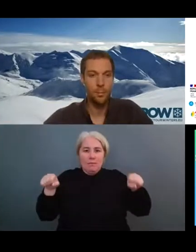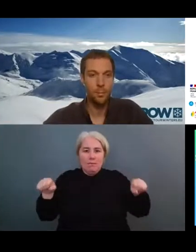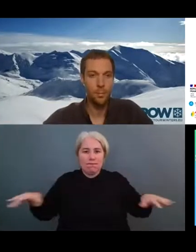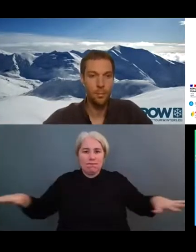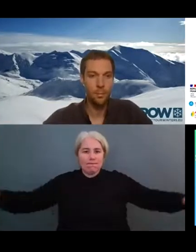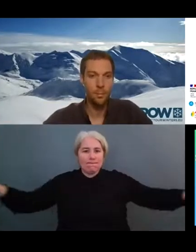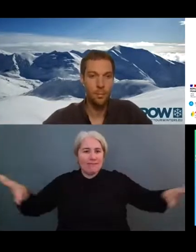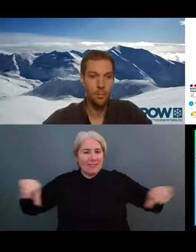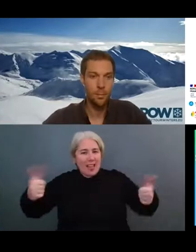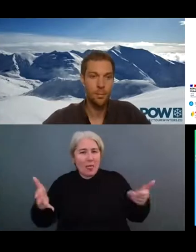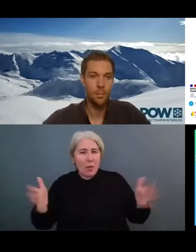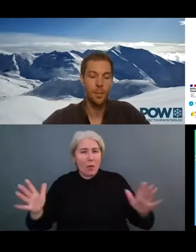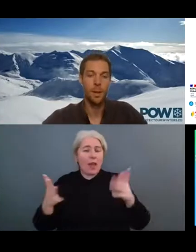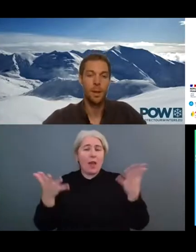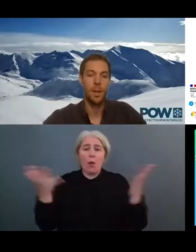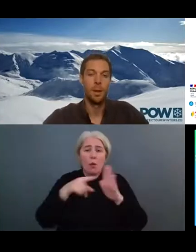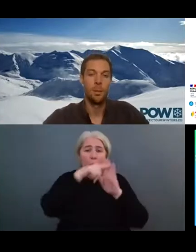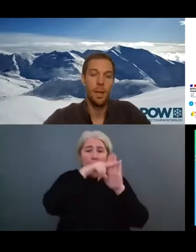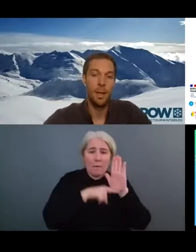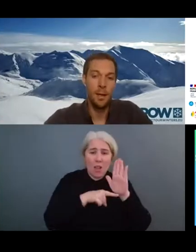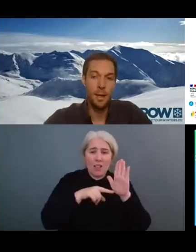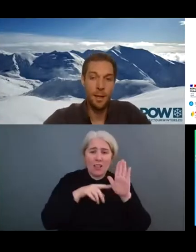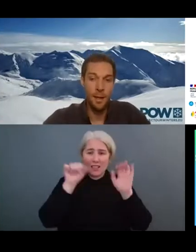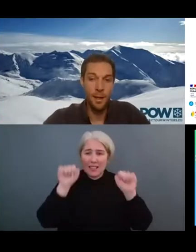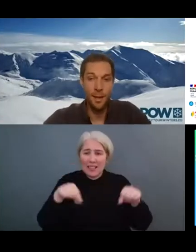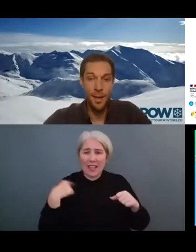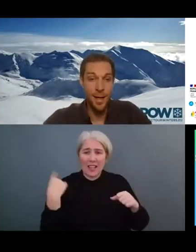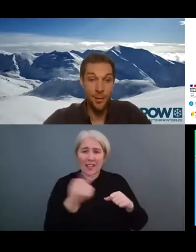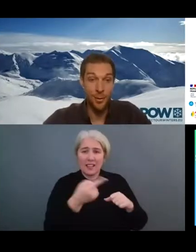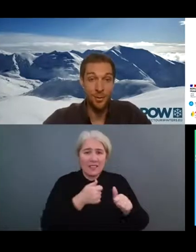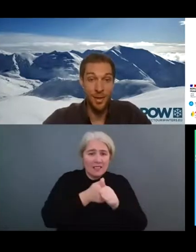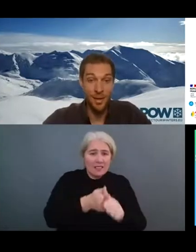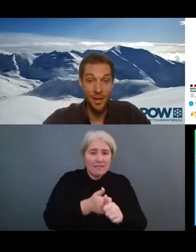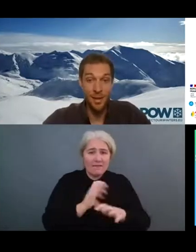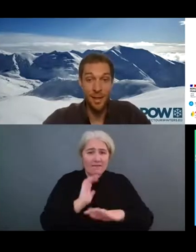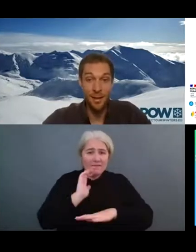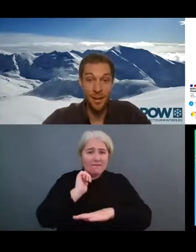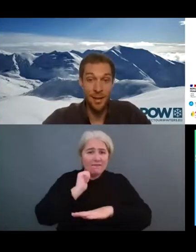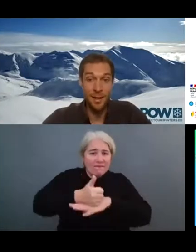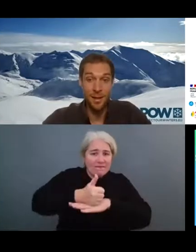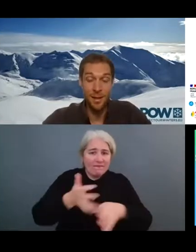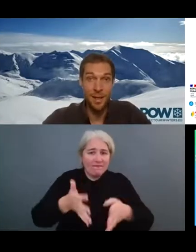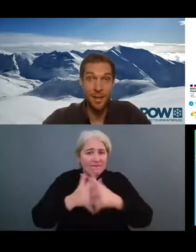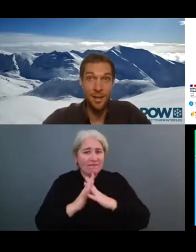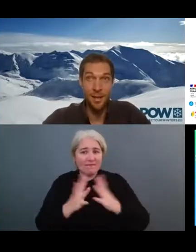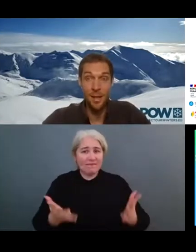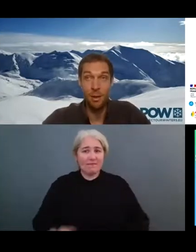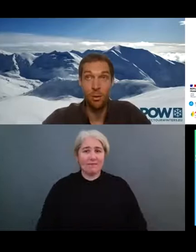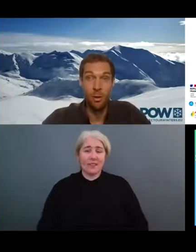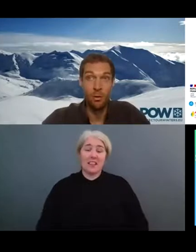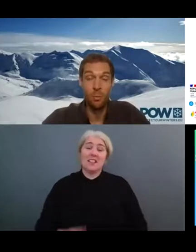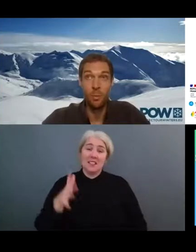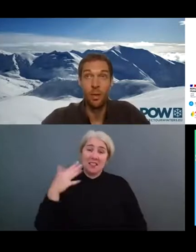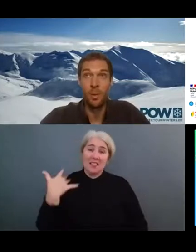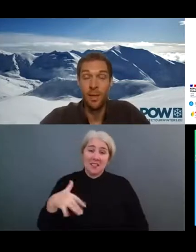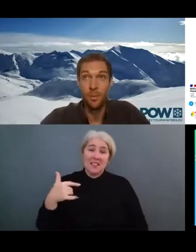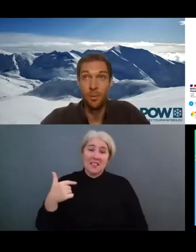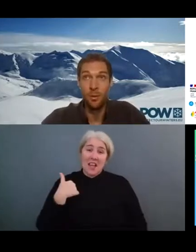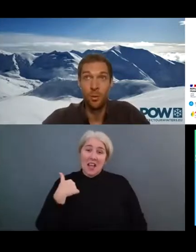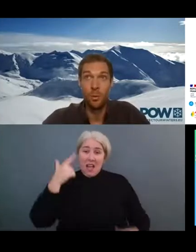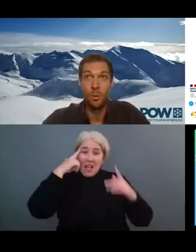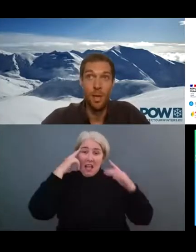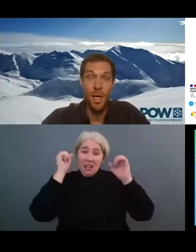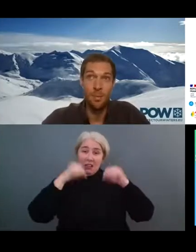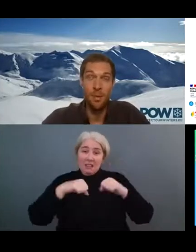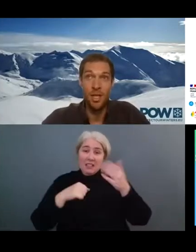nous pouvons imprimer? Well, I think I agree with Antilia and the role of sport when it